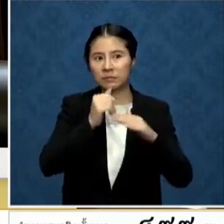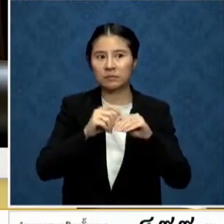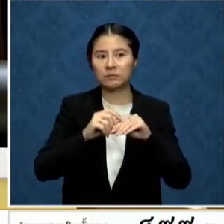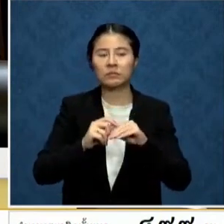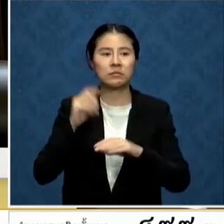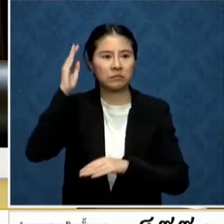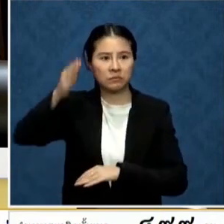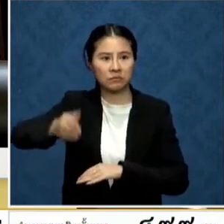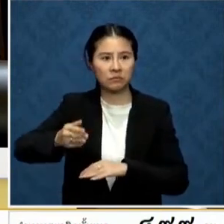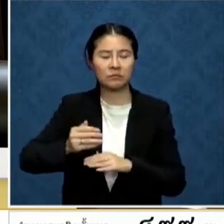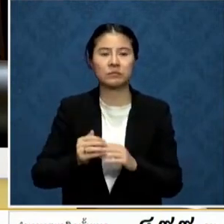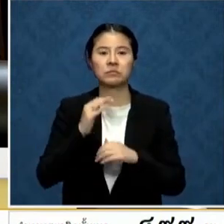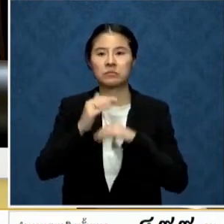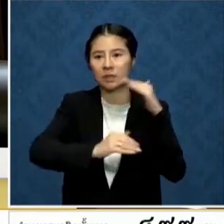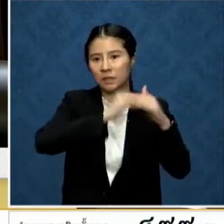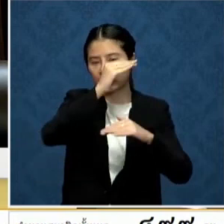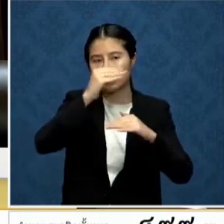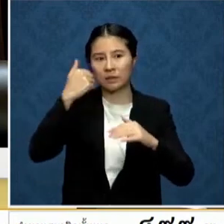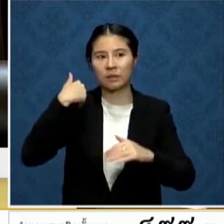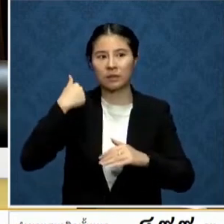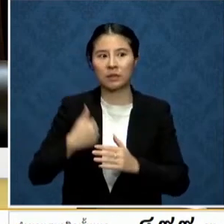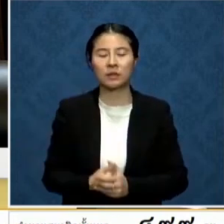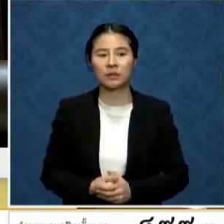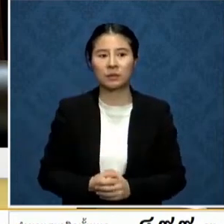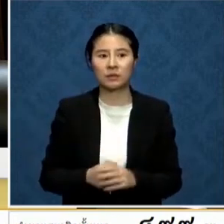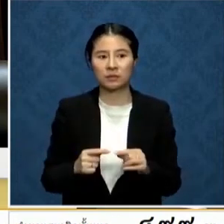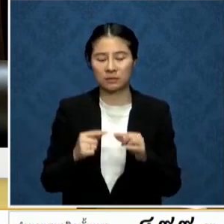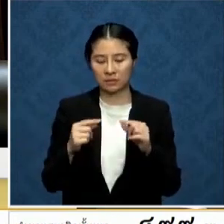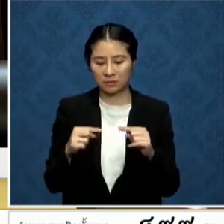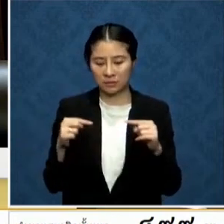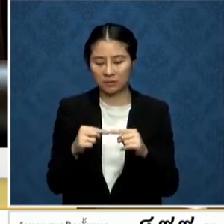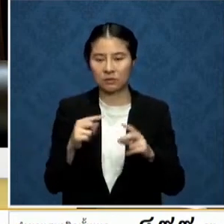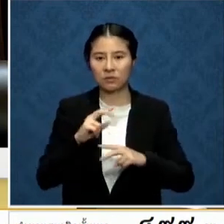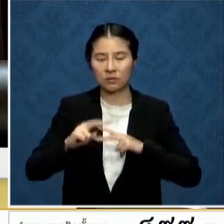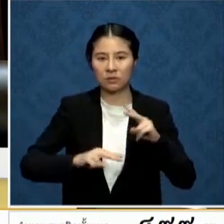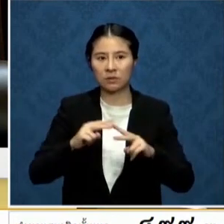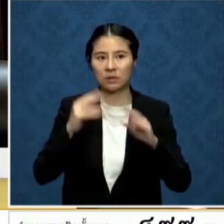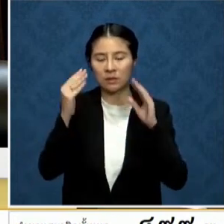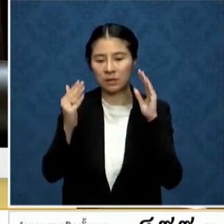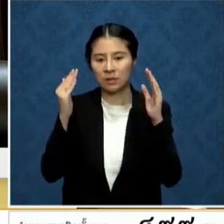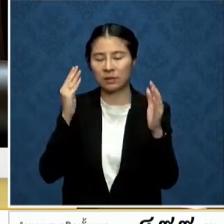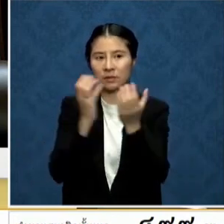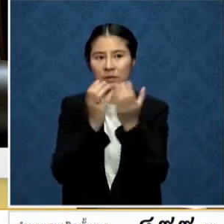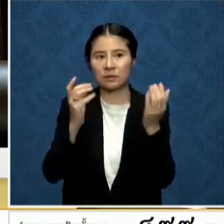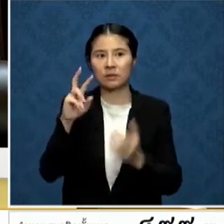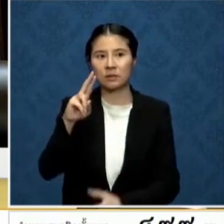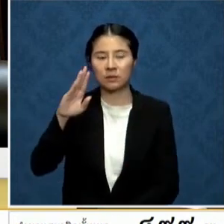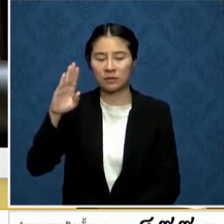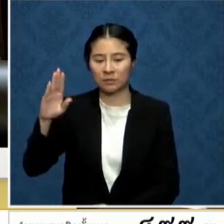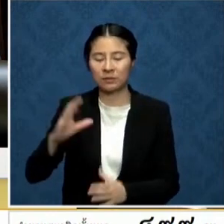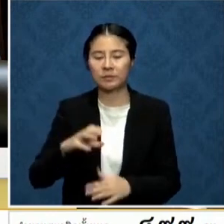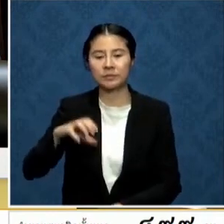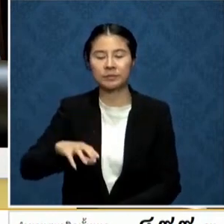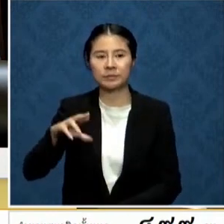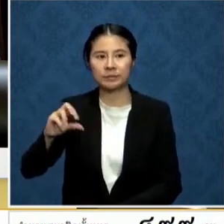ด้วยอีกต่างหากนะครับท่านประธานครับในการปกครองระบอบประชาธิปไตยนะครับในระบบรัฐสภาการถ่วงดุล